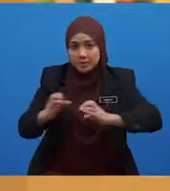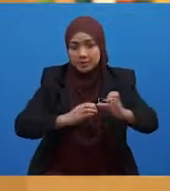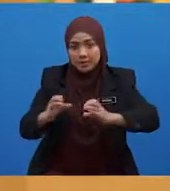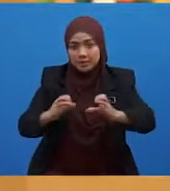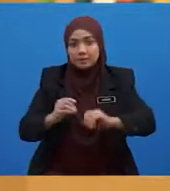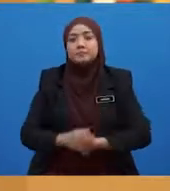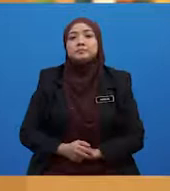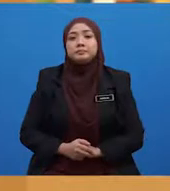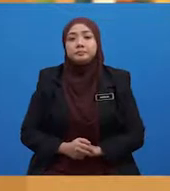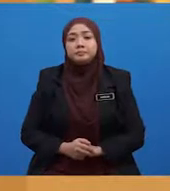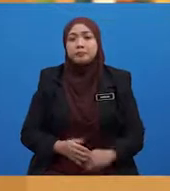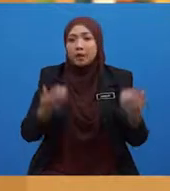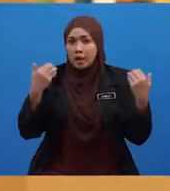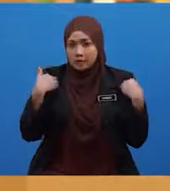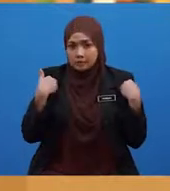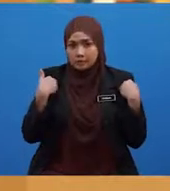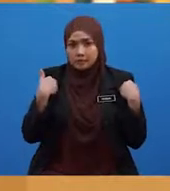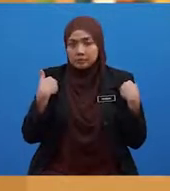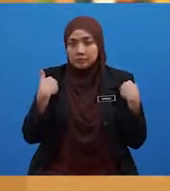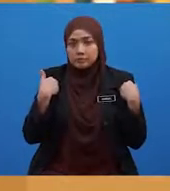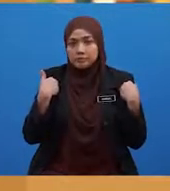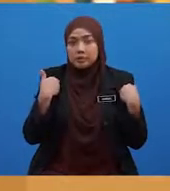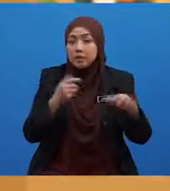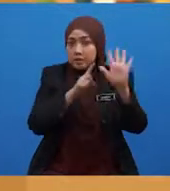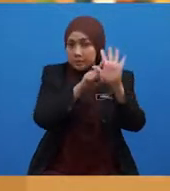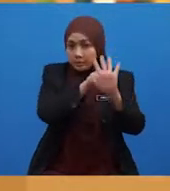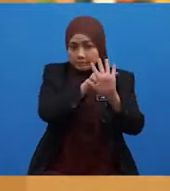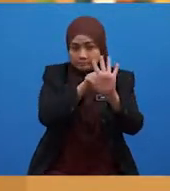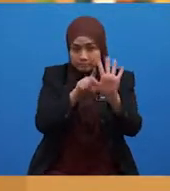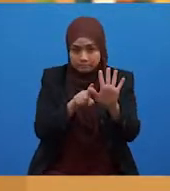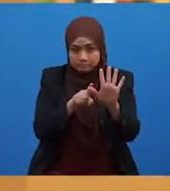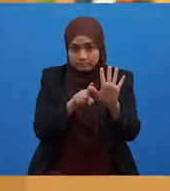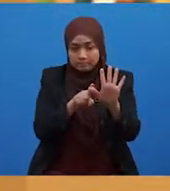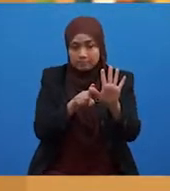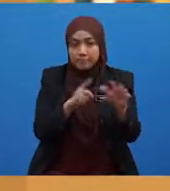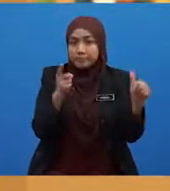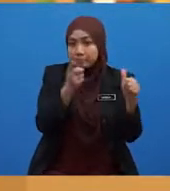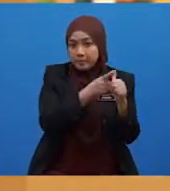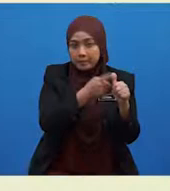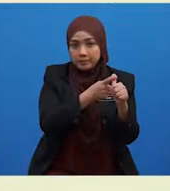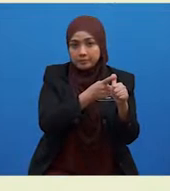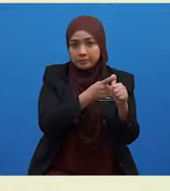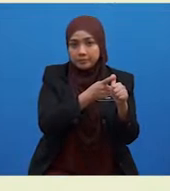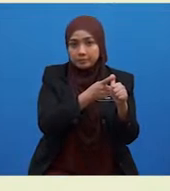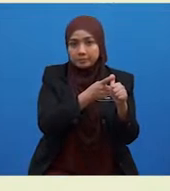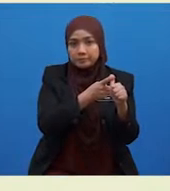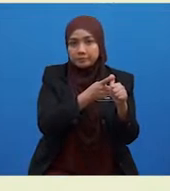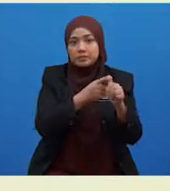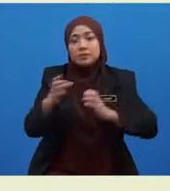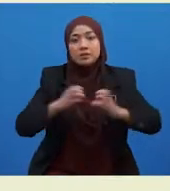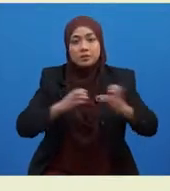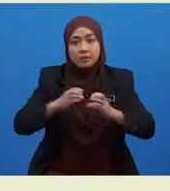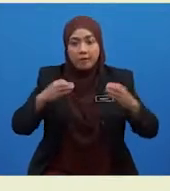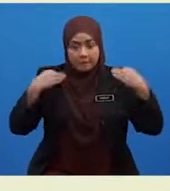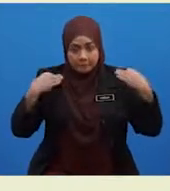kecergasan ini terbahagi kepada 5, iaitu yang pertama adalah kecergasan